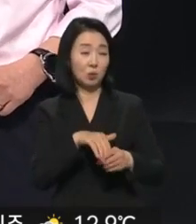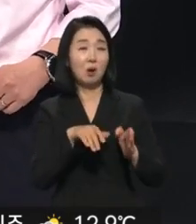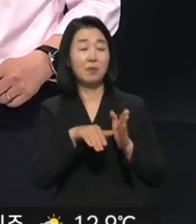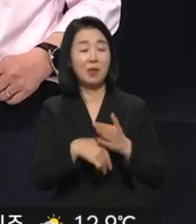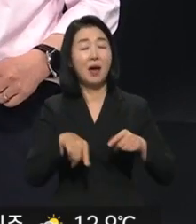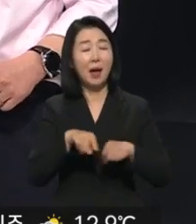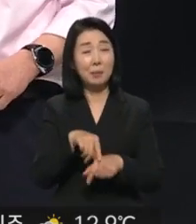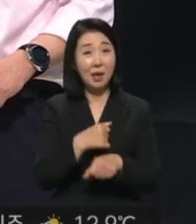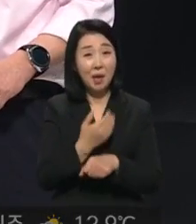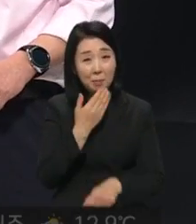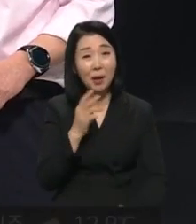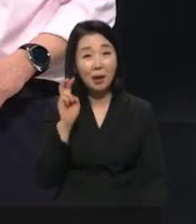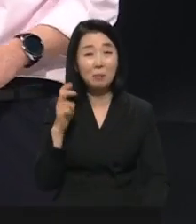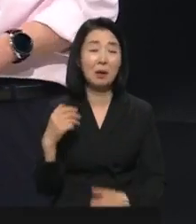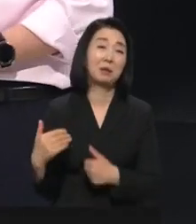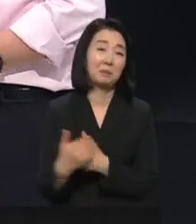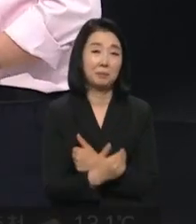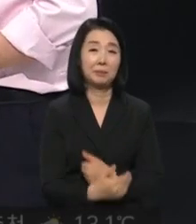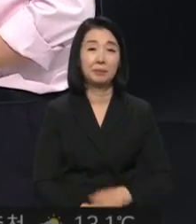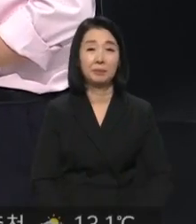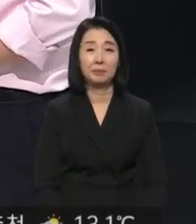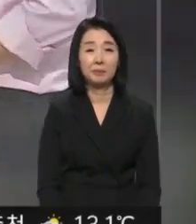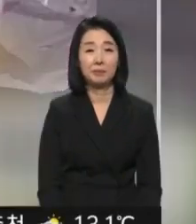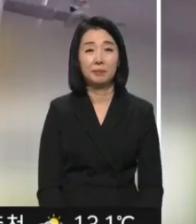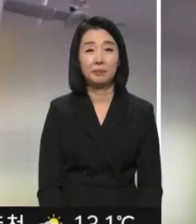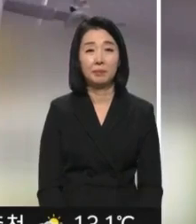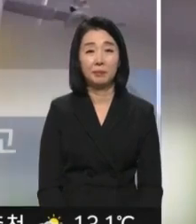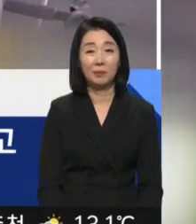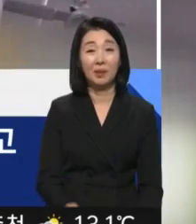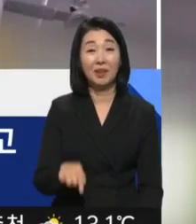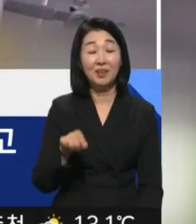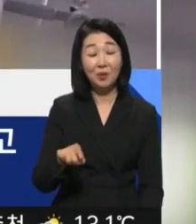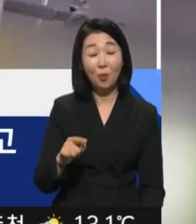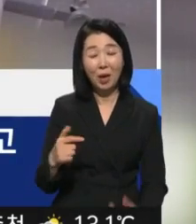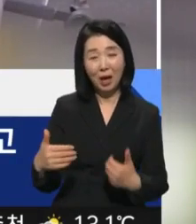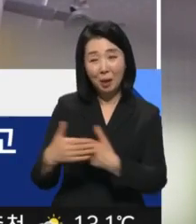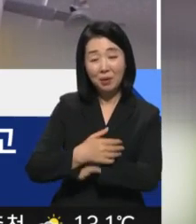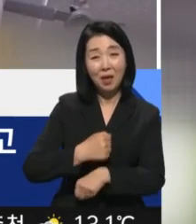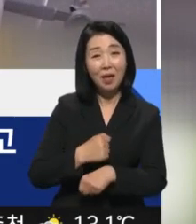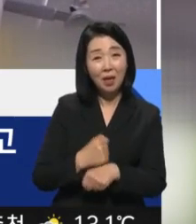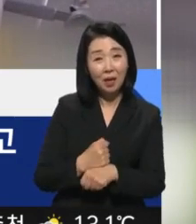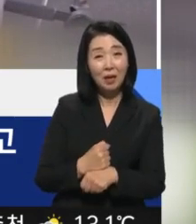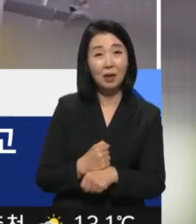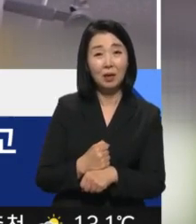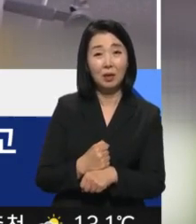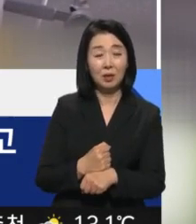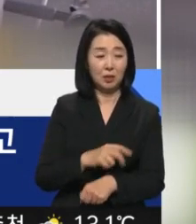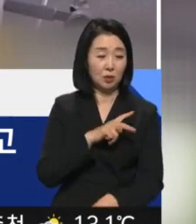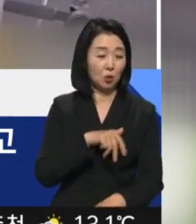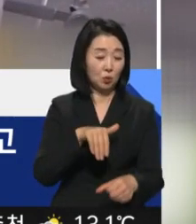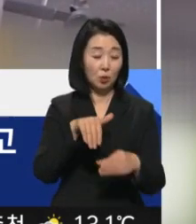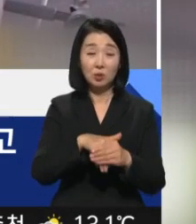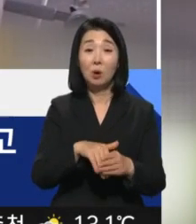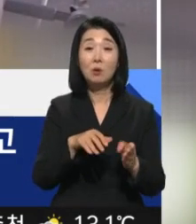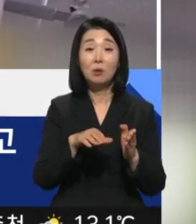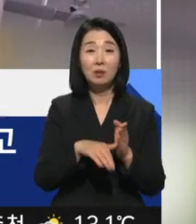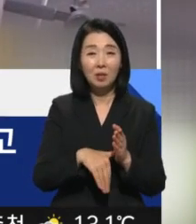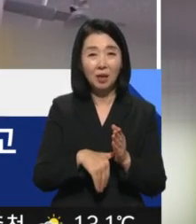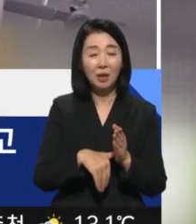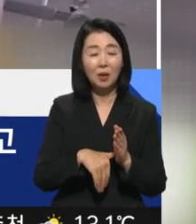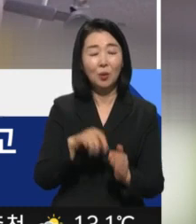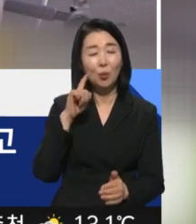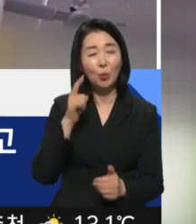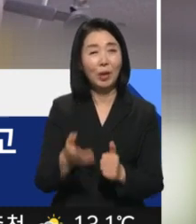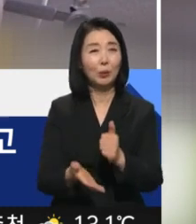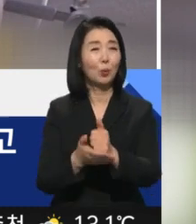거다. 엄호에 나섰는데요. 엄포탕의 시련은 총선에 있어서 편파적인 어떤